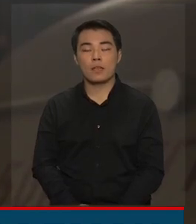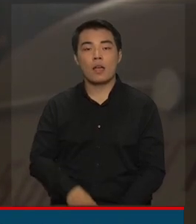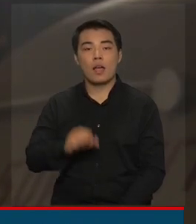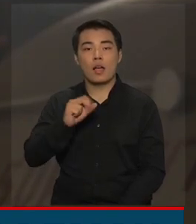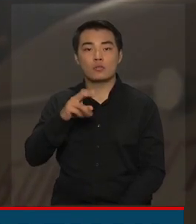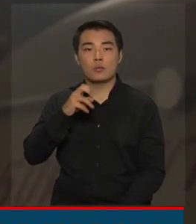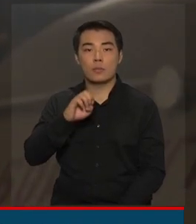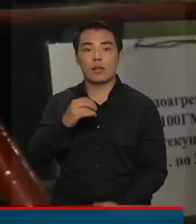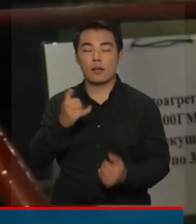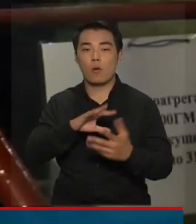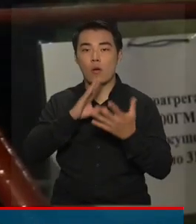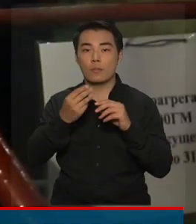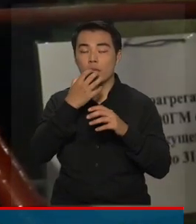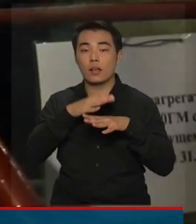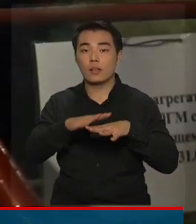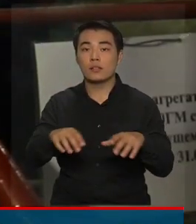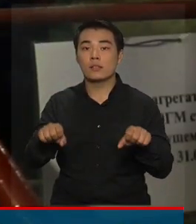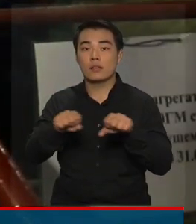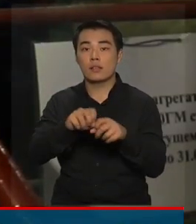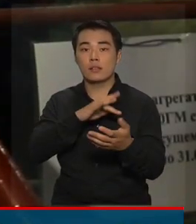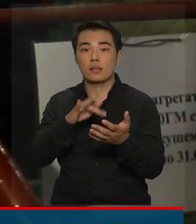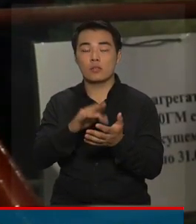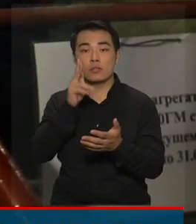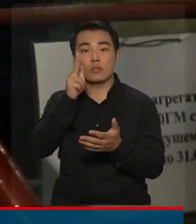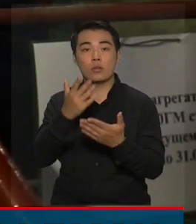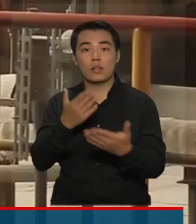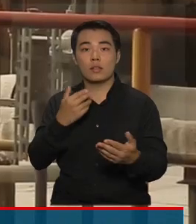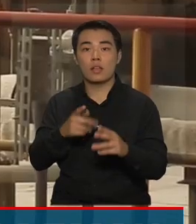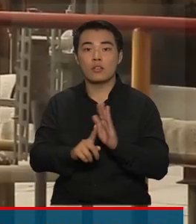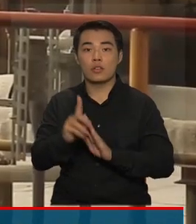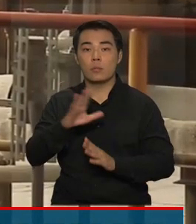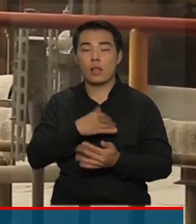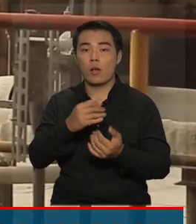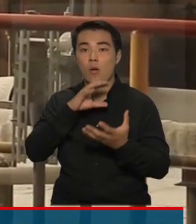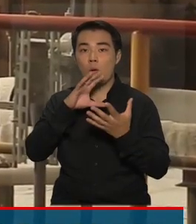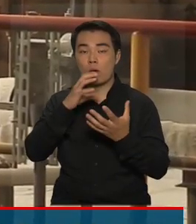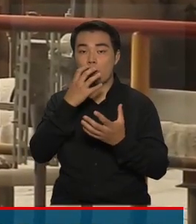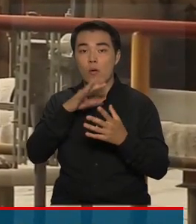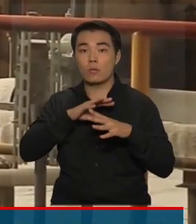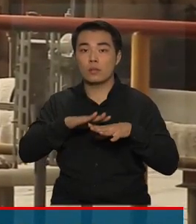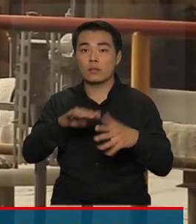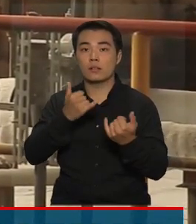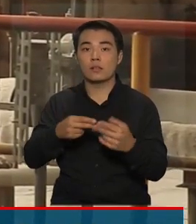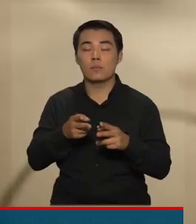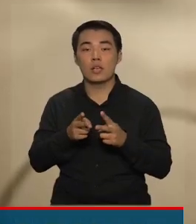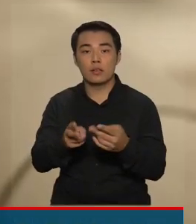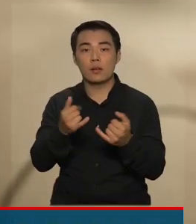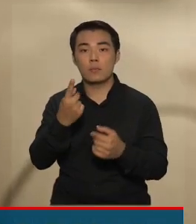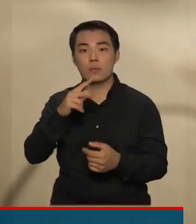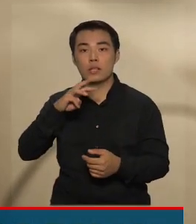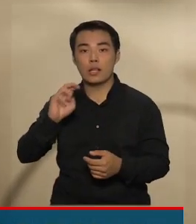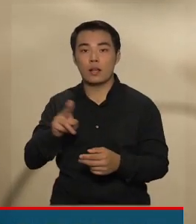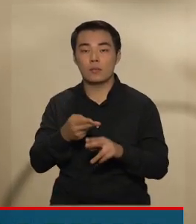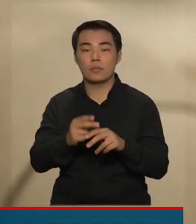Ақтөбедегі жылу электр орталығындағы жөндеу жұмыстары 3 жыл бұрын басталған. Биыл жылыту қазандығы мен турбоагрегаттарды қалпына келтіруге 1 миллиард